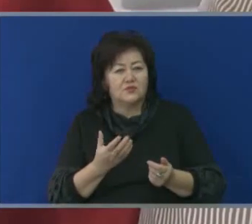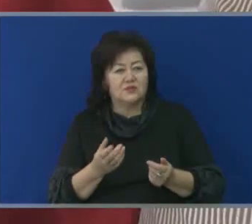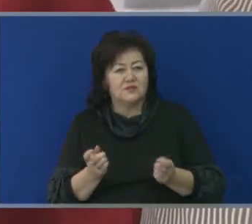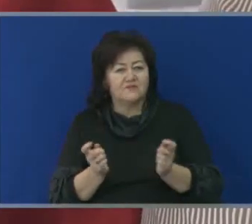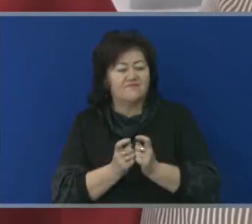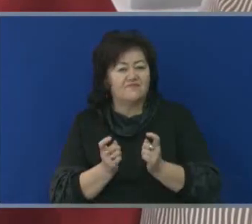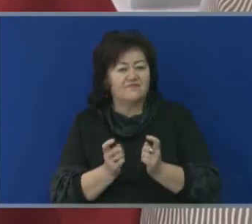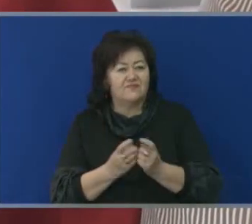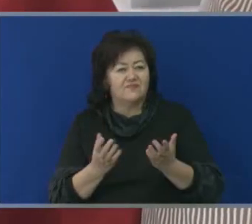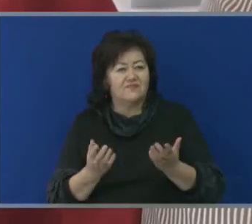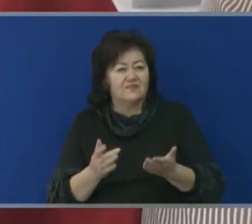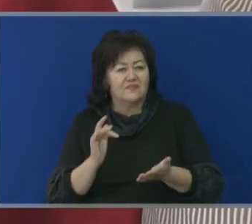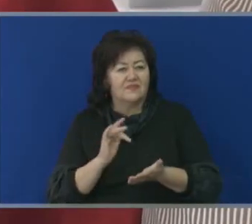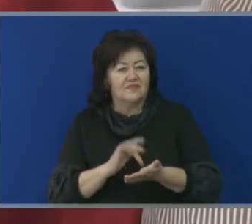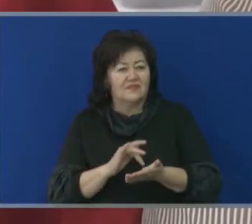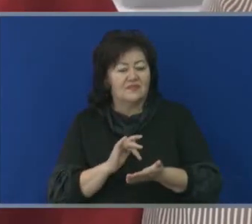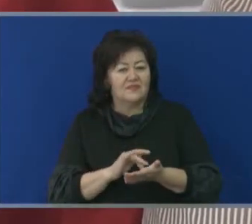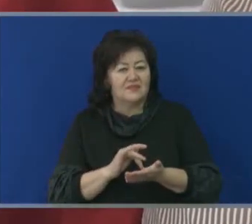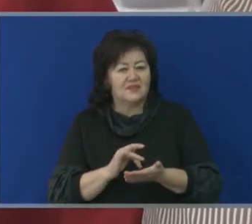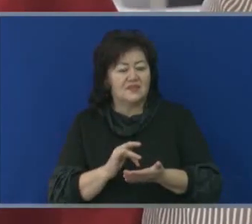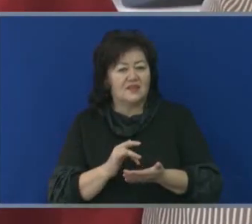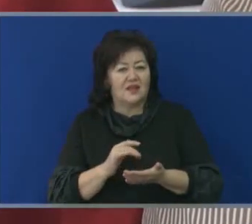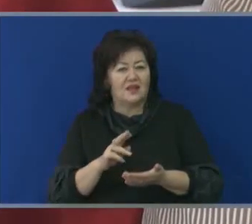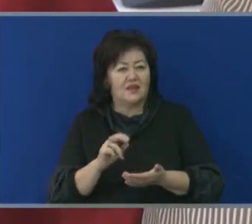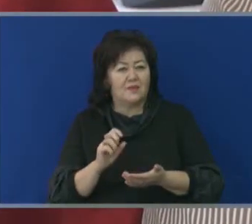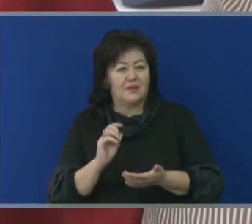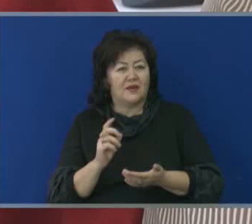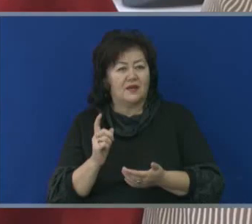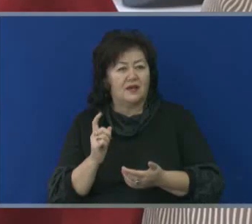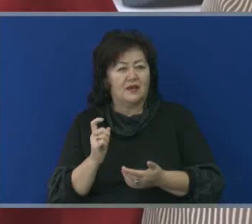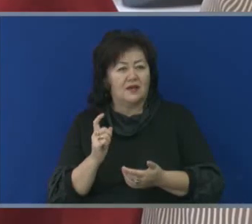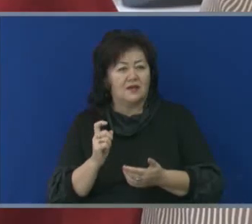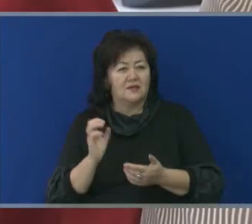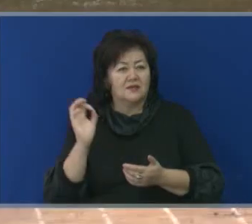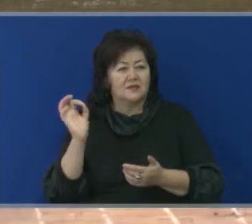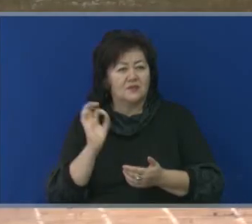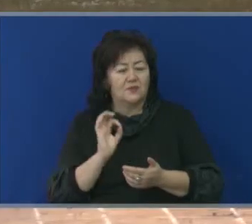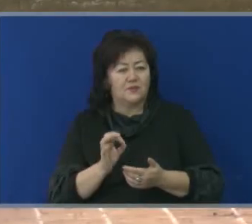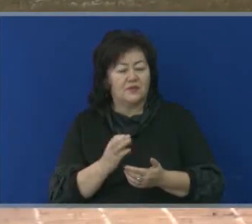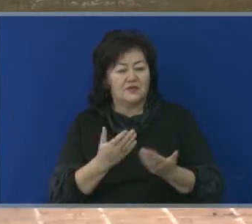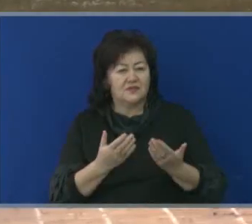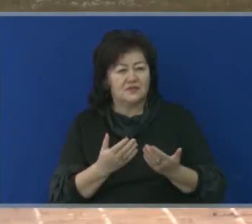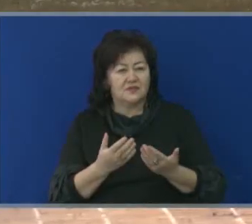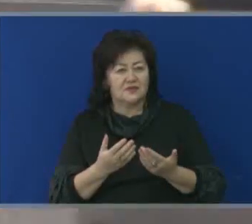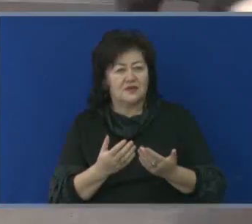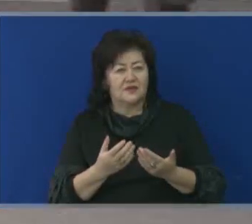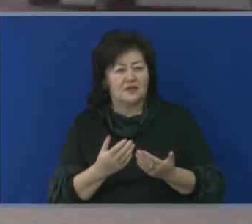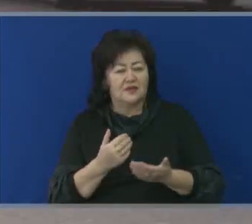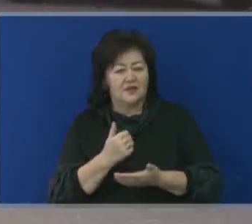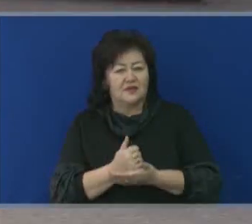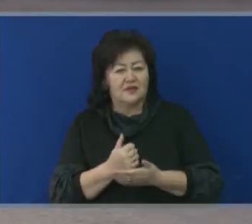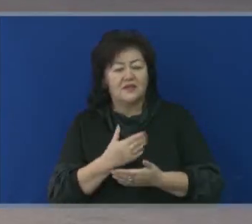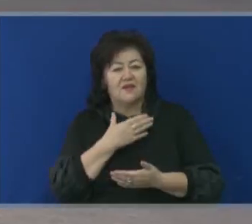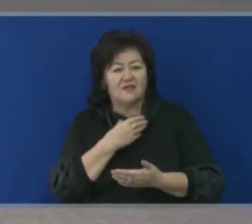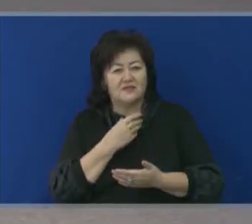сделаем опрос жителей центрального города, части города Семей, 100% все жители скажут именно это. Аким города Нурбол Нурсагатов